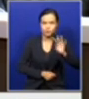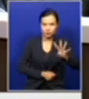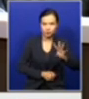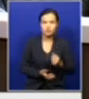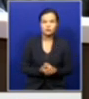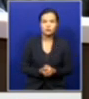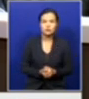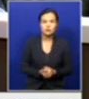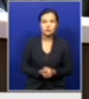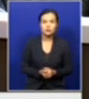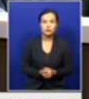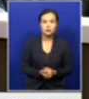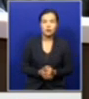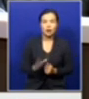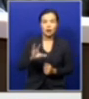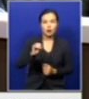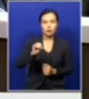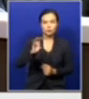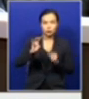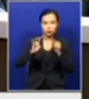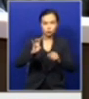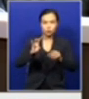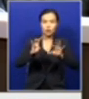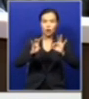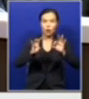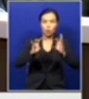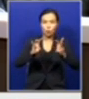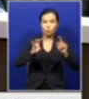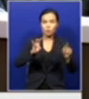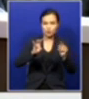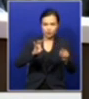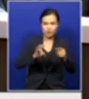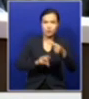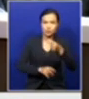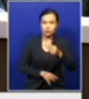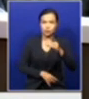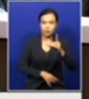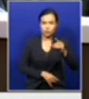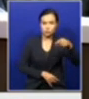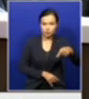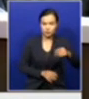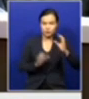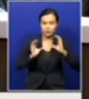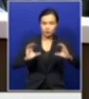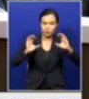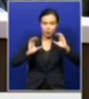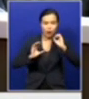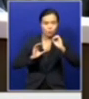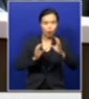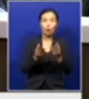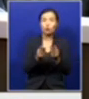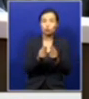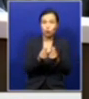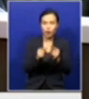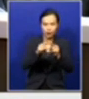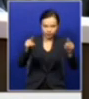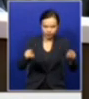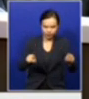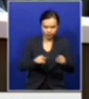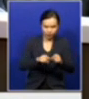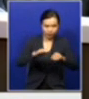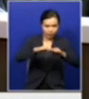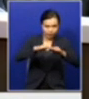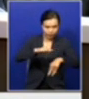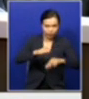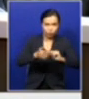ากับ 57.96% ของ GDP ค่ะซึ่งเป็นตัวเลขที่รัฐบาลบอกว่าอยู่ภายใต้กรอบการบริหารหนี้สาธารณะ